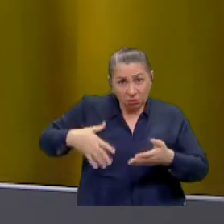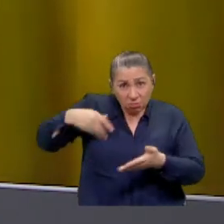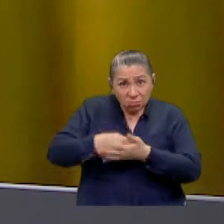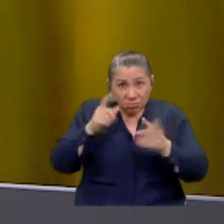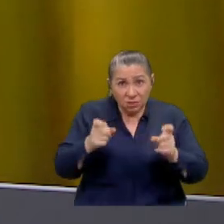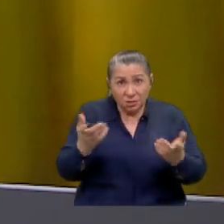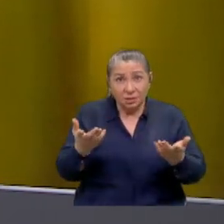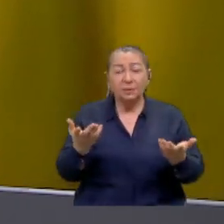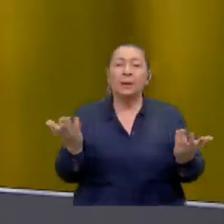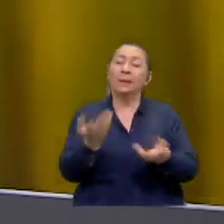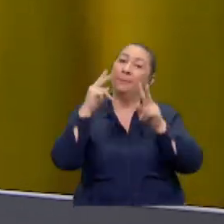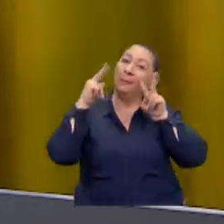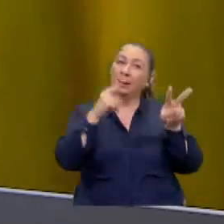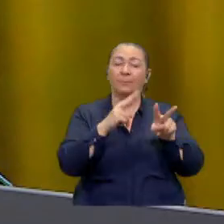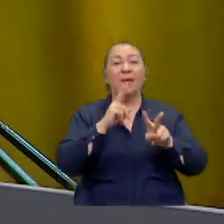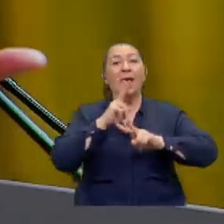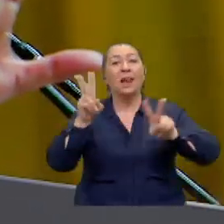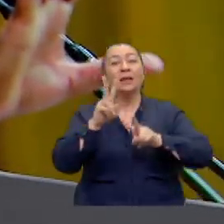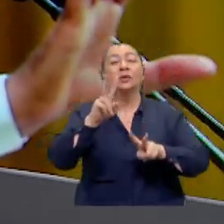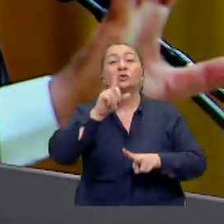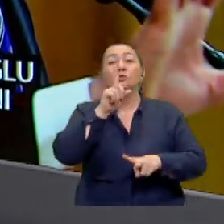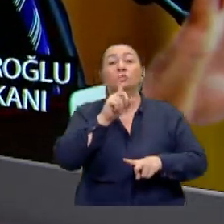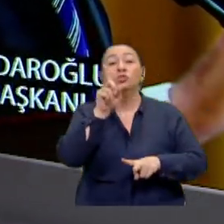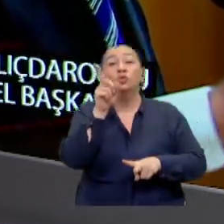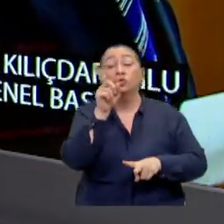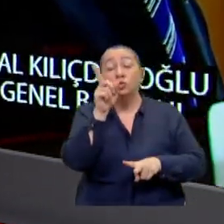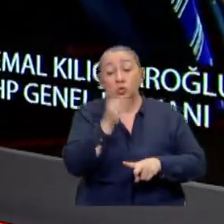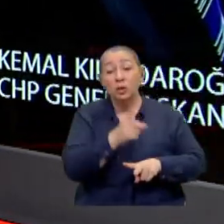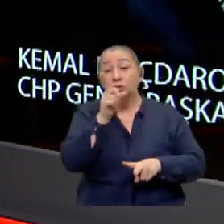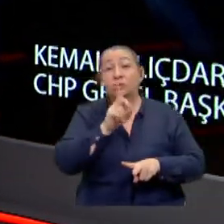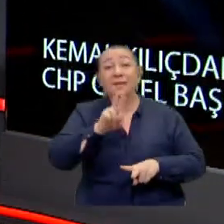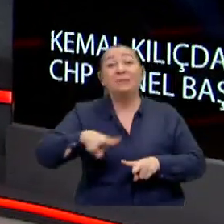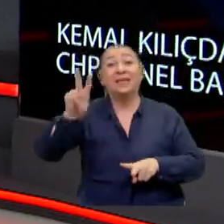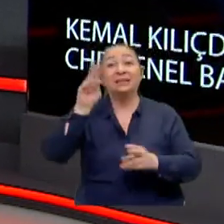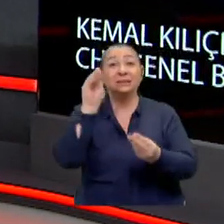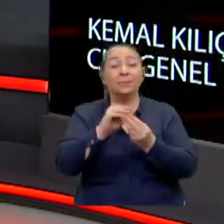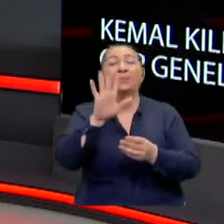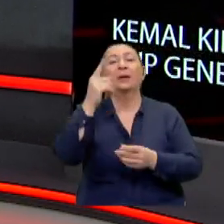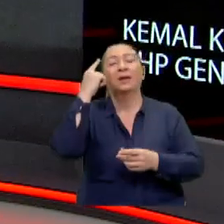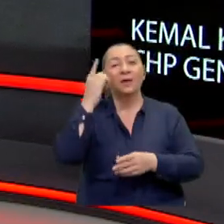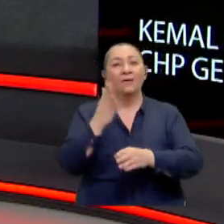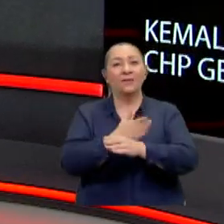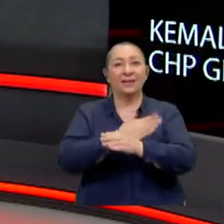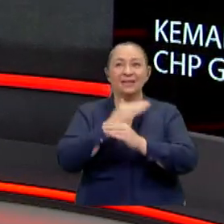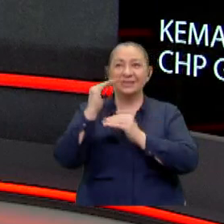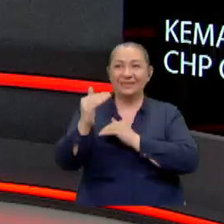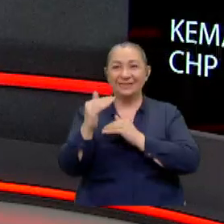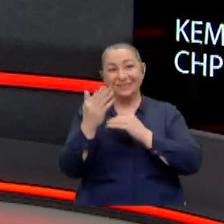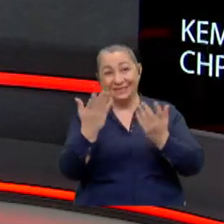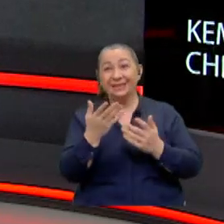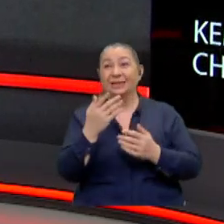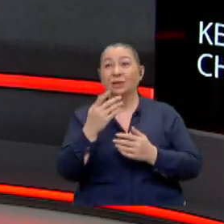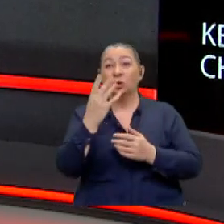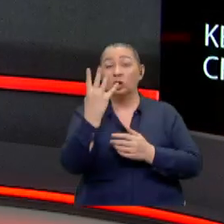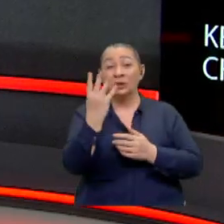sanki Peki bakalım elektrik yüzde 127 zam gelmiş bu de bu arada vatandaşın lehine denirken